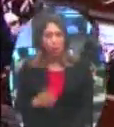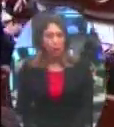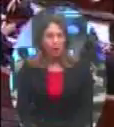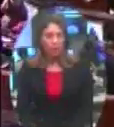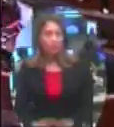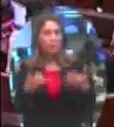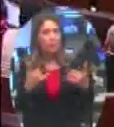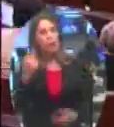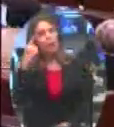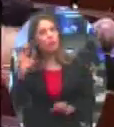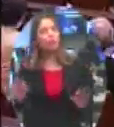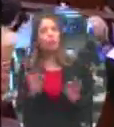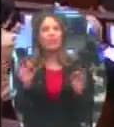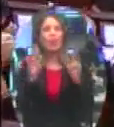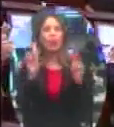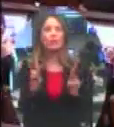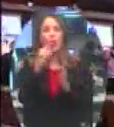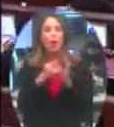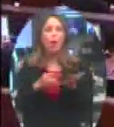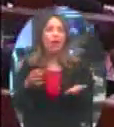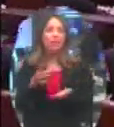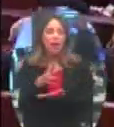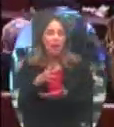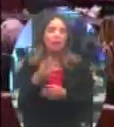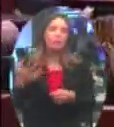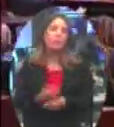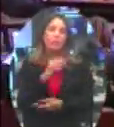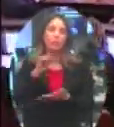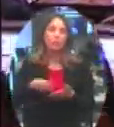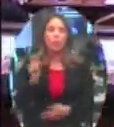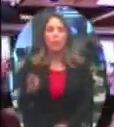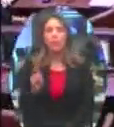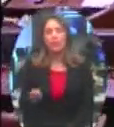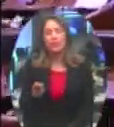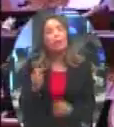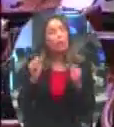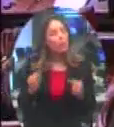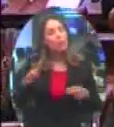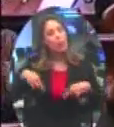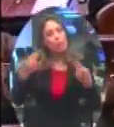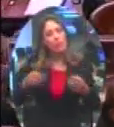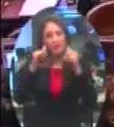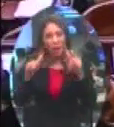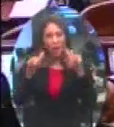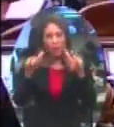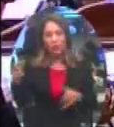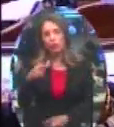לא עוצר את חוק ההדחה מלעבור בכנסת, מה שמבטיח שידור חוזר בשבוע הבא, אולי אפילו בעוצמות יותר גבוהות.